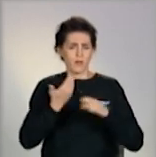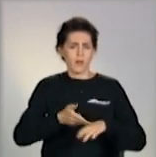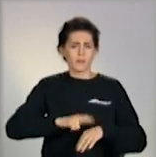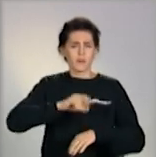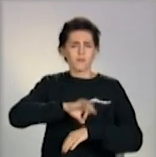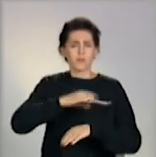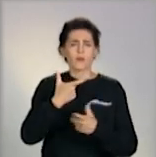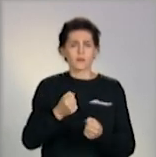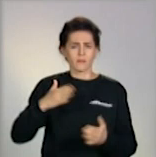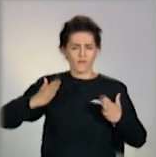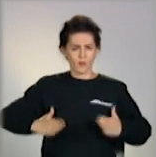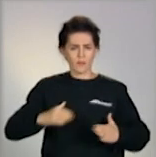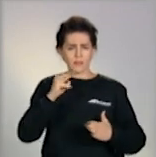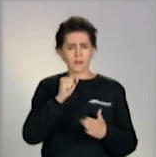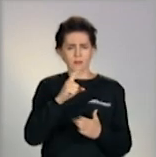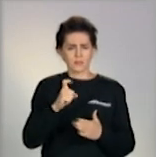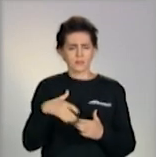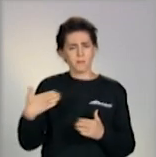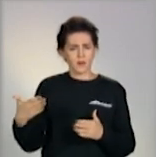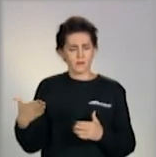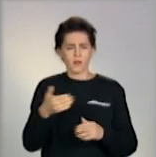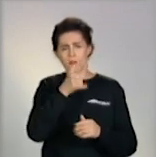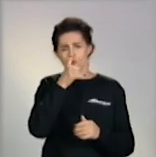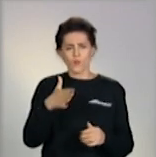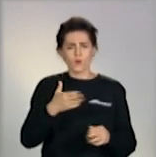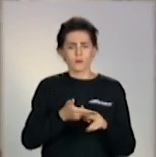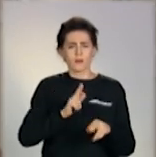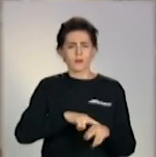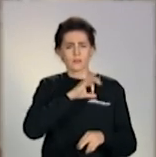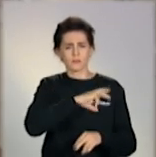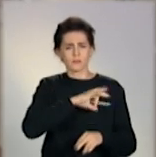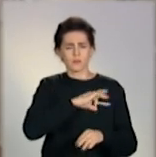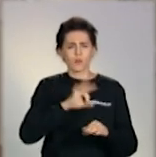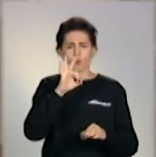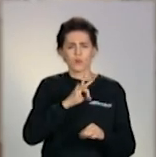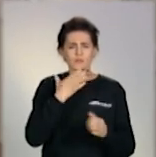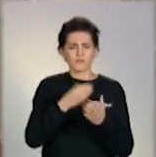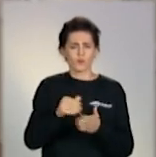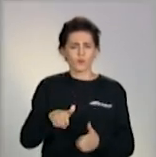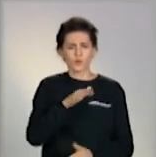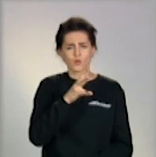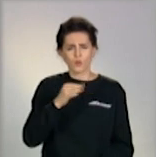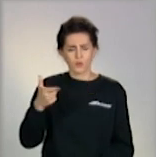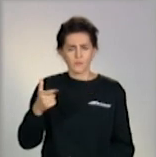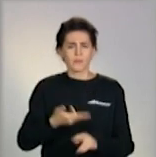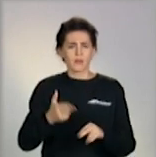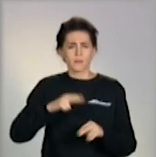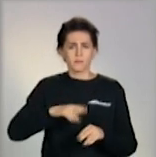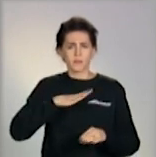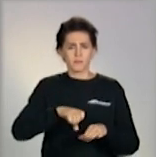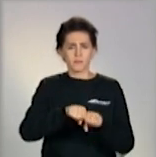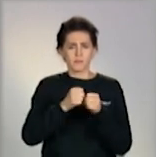боли в области таза справа. Ребенок не мог пользоваться конечностями нижними. Выявлен